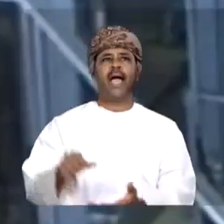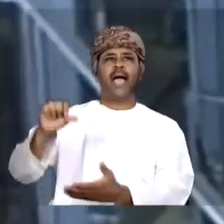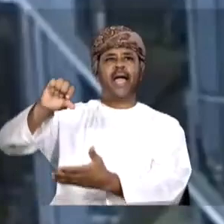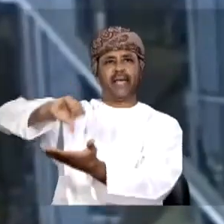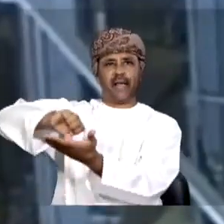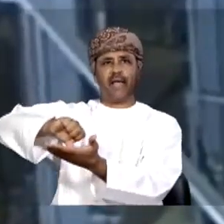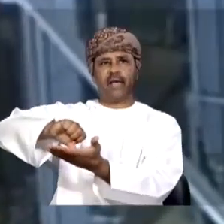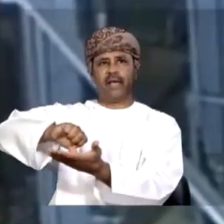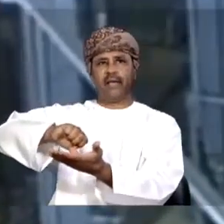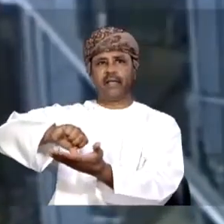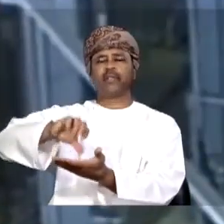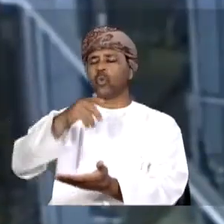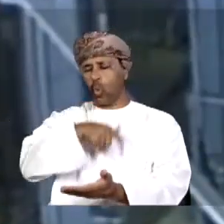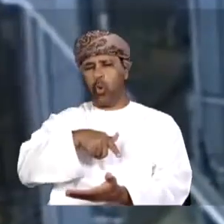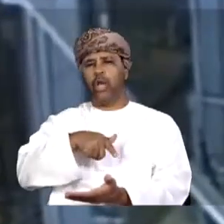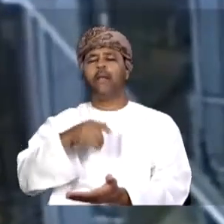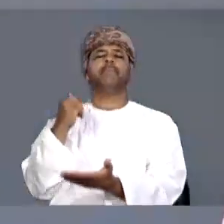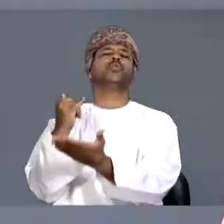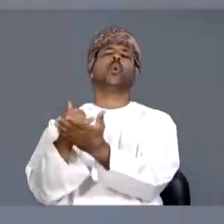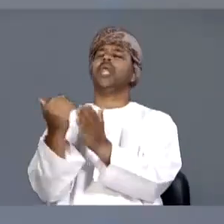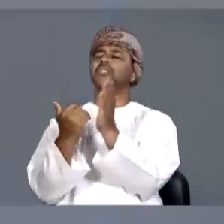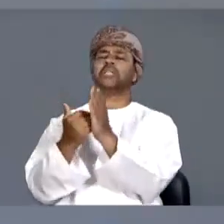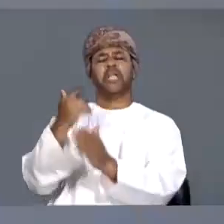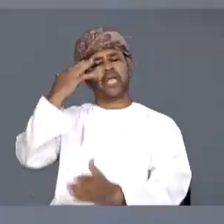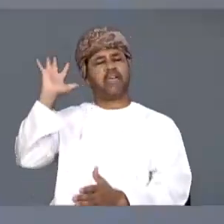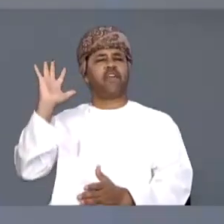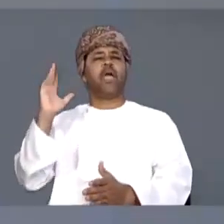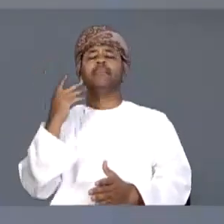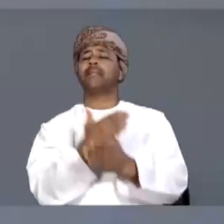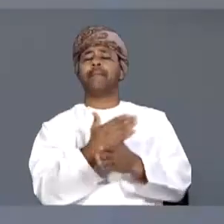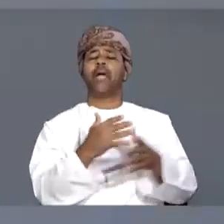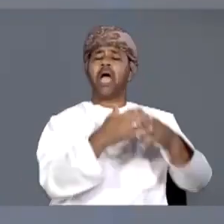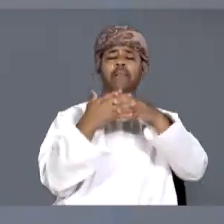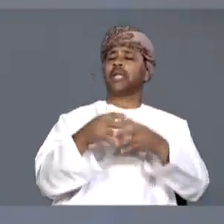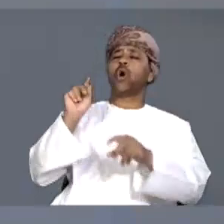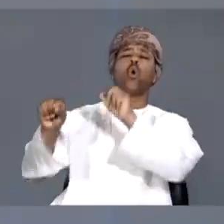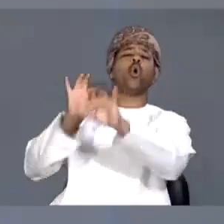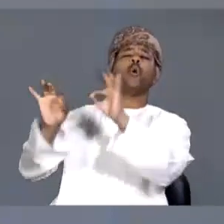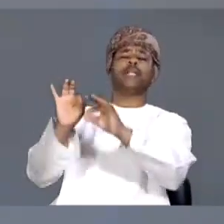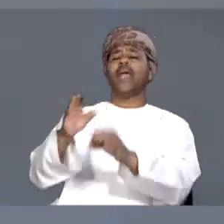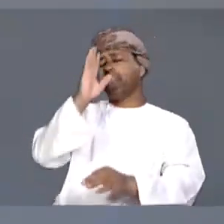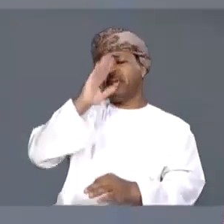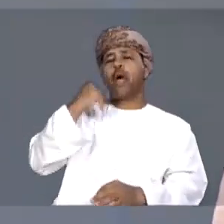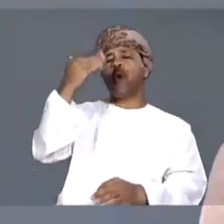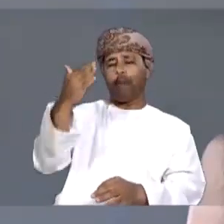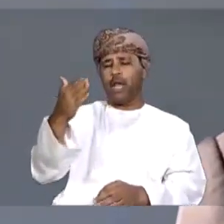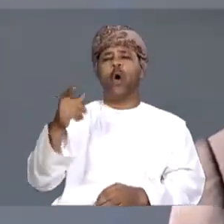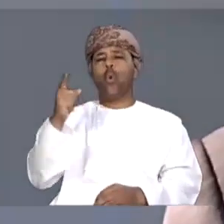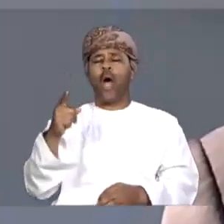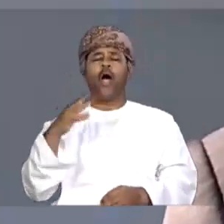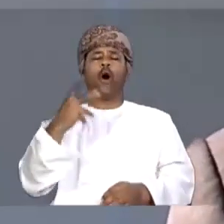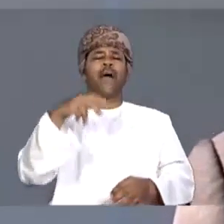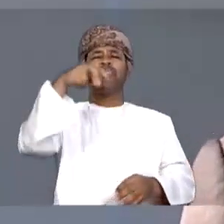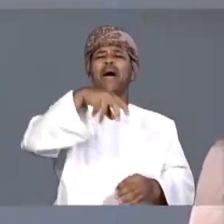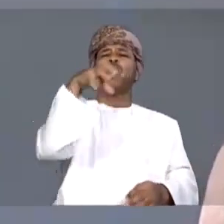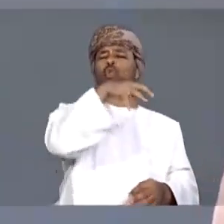طهران تؤكد قدرتها على إدارة شؤونها الاقتصادية بعد إعلان واشنطن عودة العقوبات الاثنين المقبل مع إعفاء 8 دول